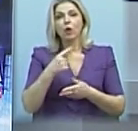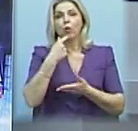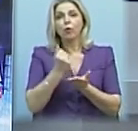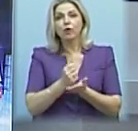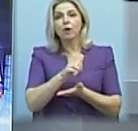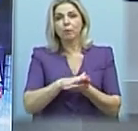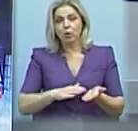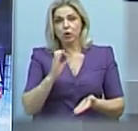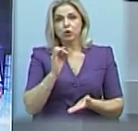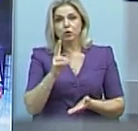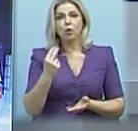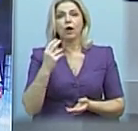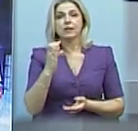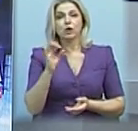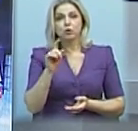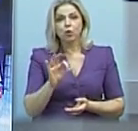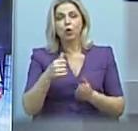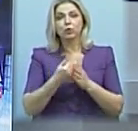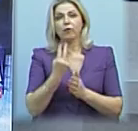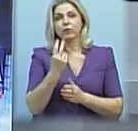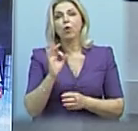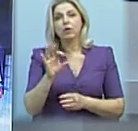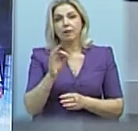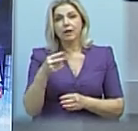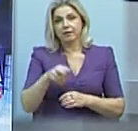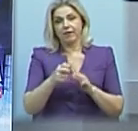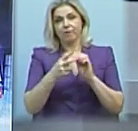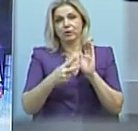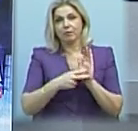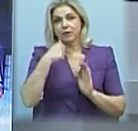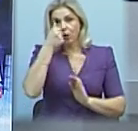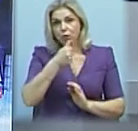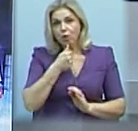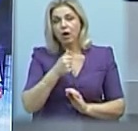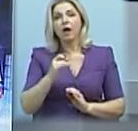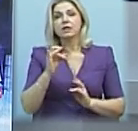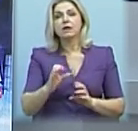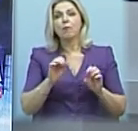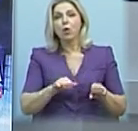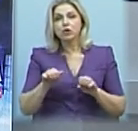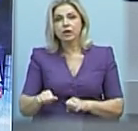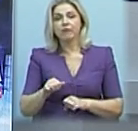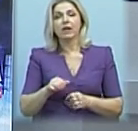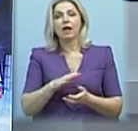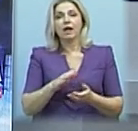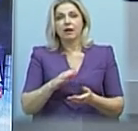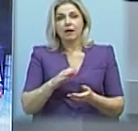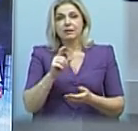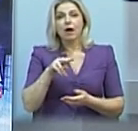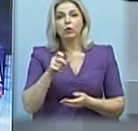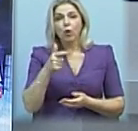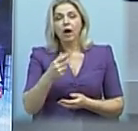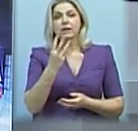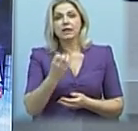продовження строку тримання під вартою до 2 жовтня 2018 року з можливістю внесення застави в сумі